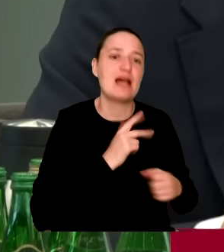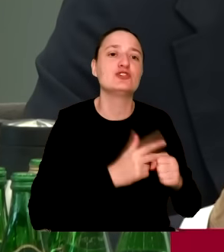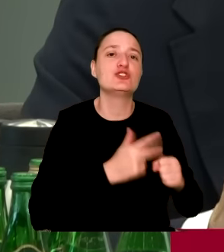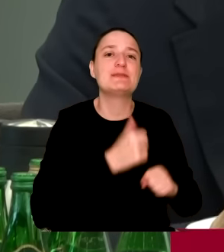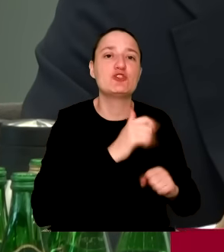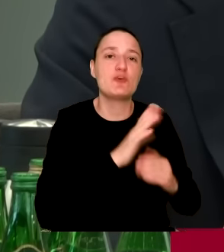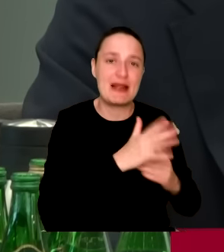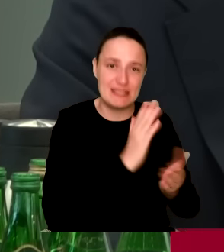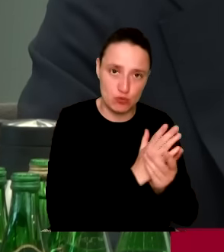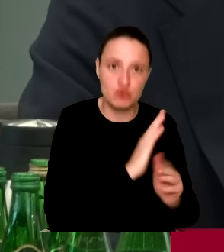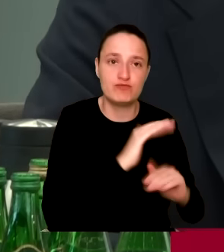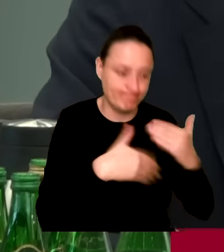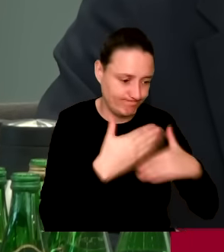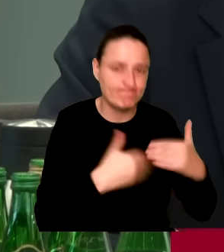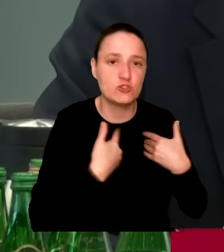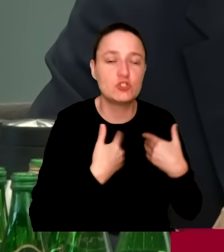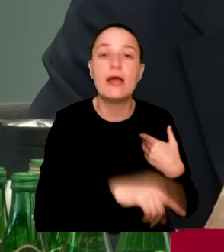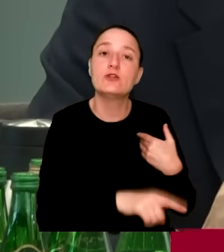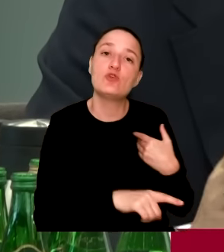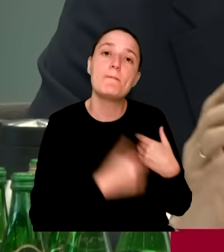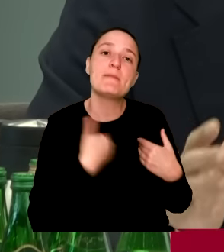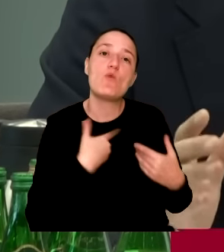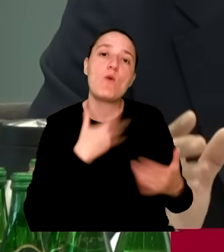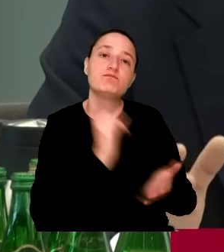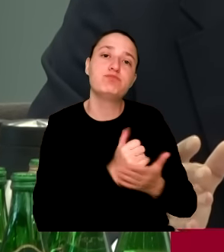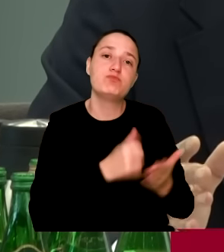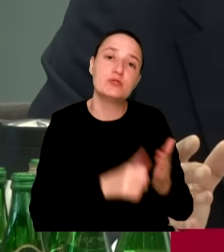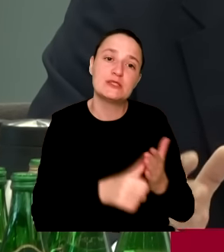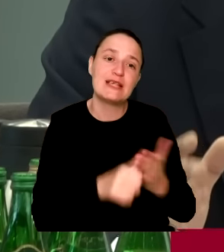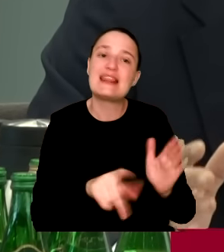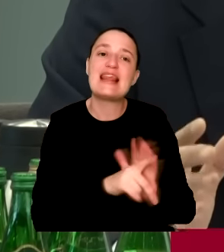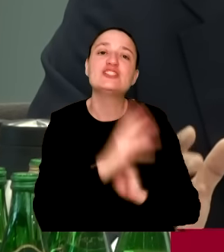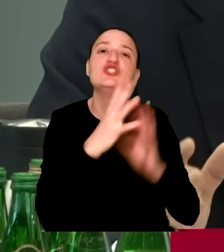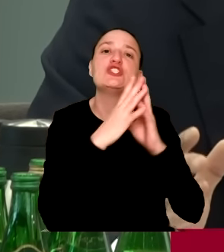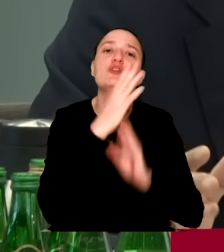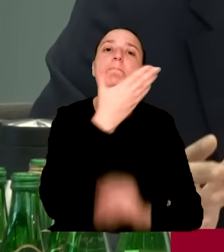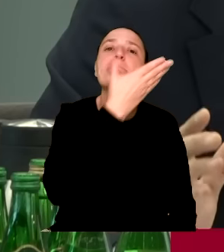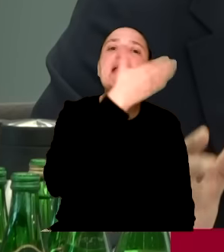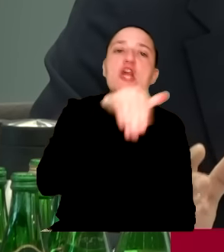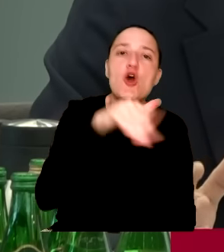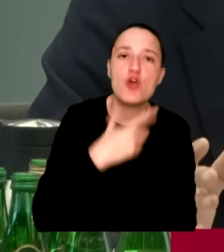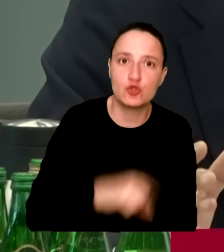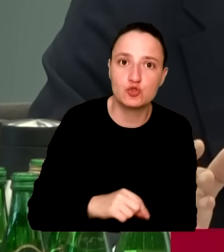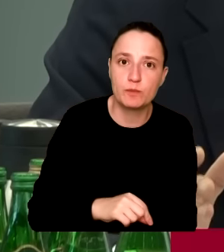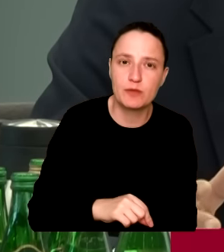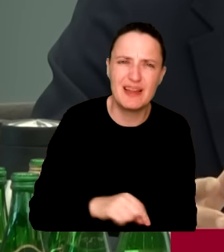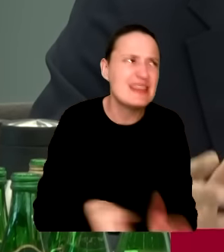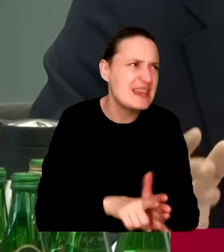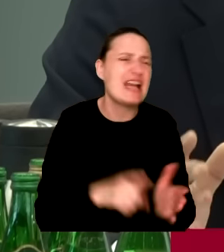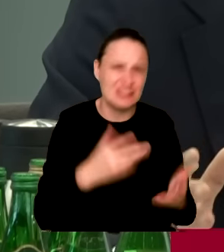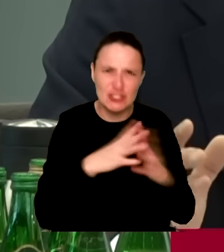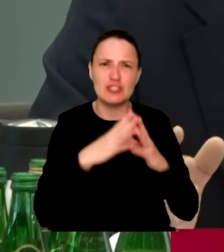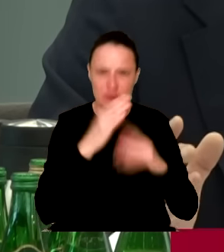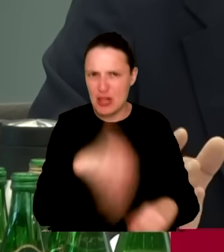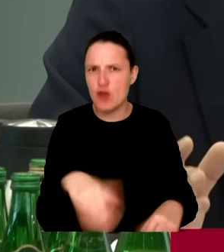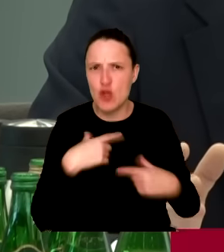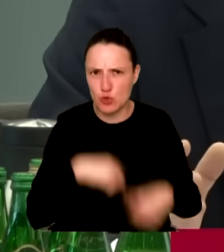zakładała przeprowadzenie wyborów w trybie korespondencyjnym dla 10 milionów osób Jeżeli coś jest realizowane dla 10 milionów osób to